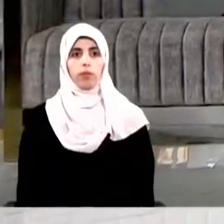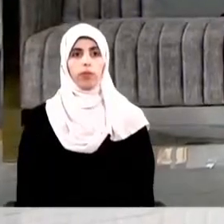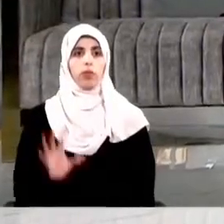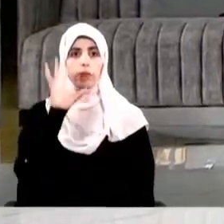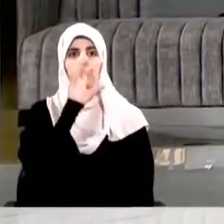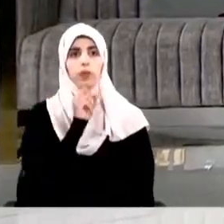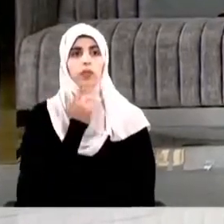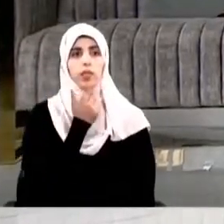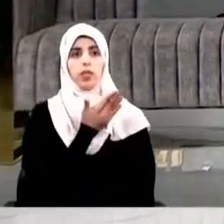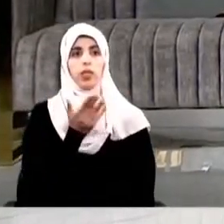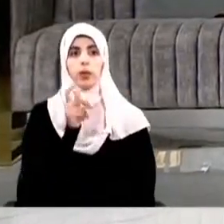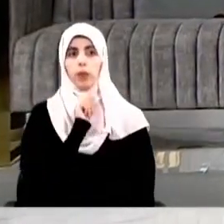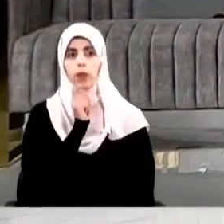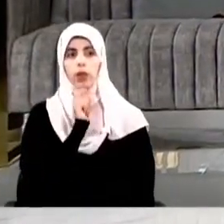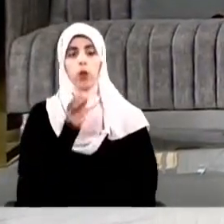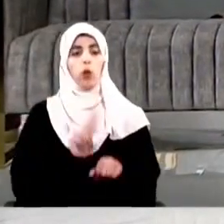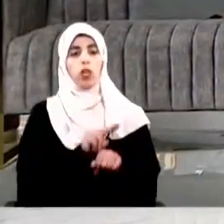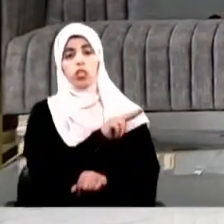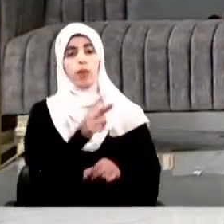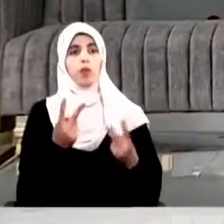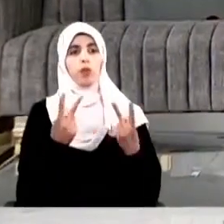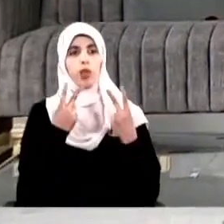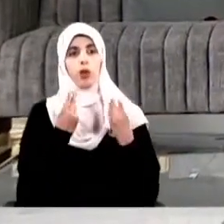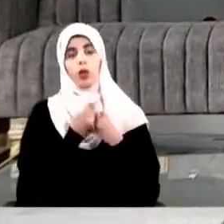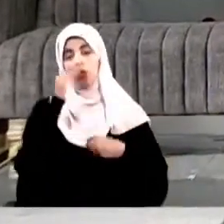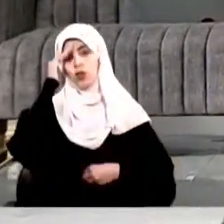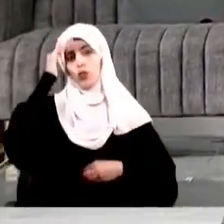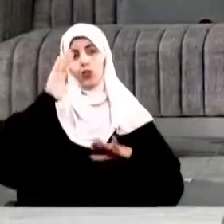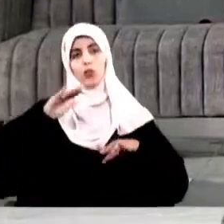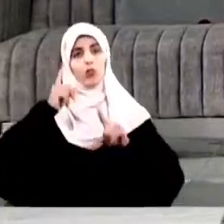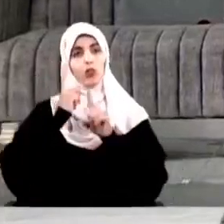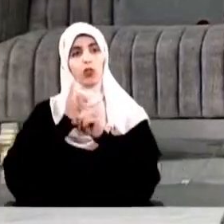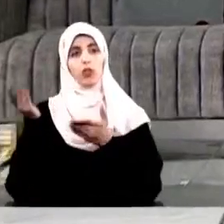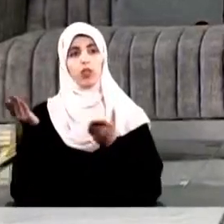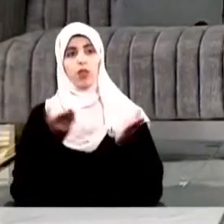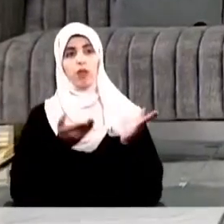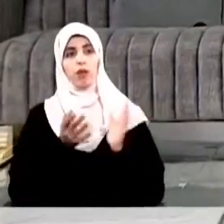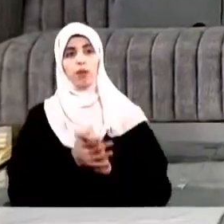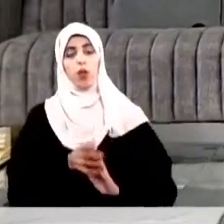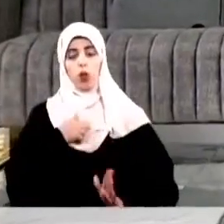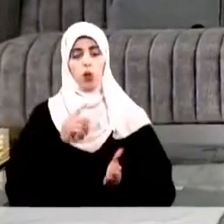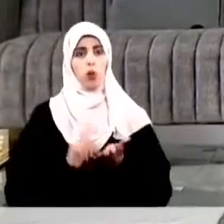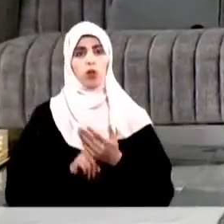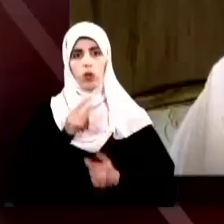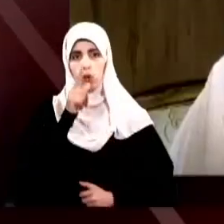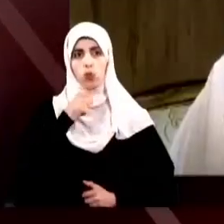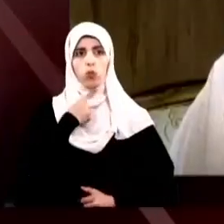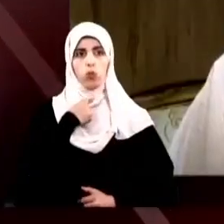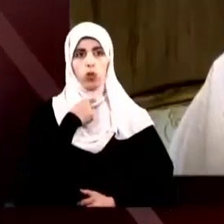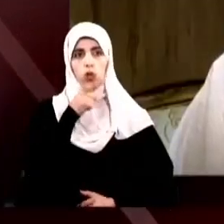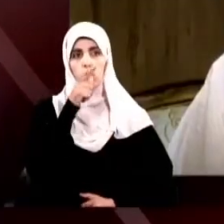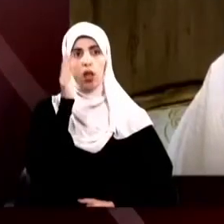مساء الخير بيان، ومساء الخير على جميع المشاهدين، وشكرا جزيلا على هذه الاستضافة. واجبنا. بداية نريد